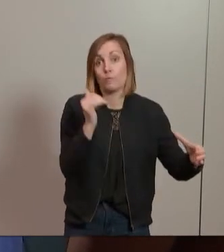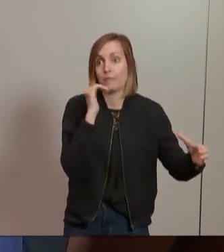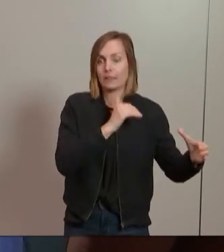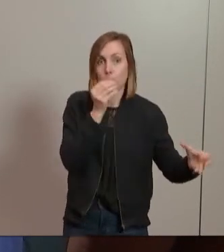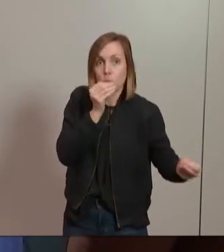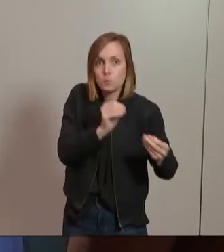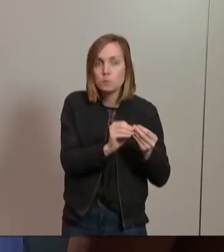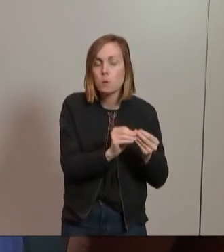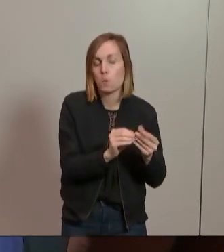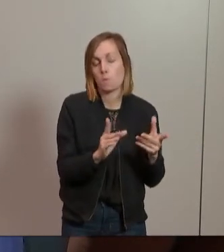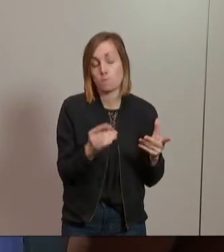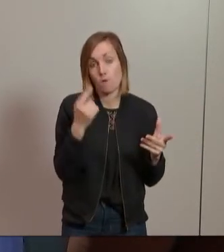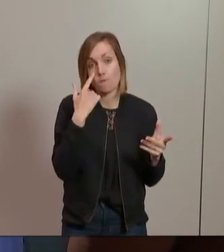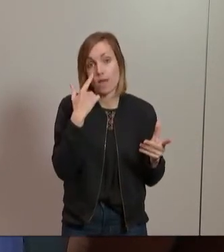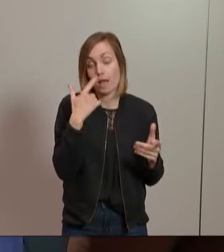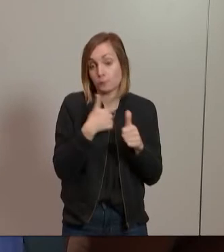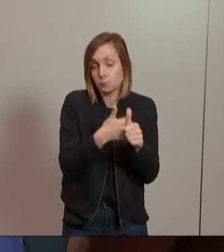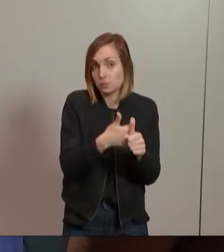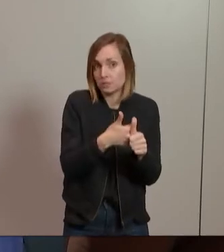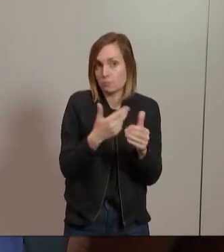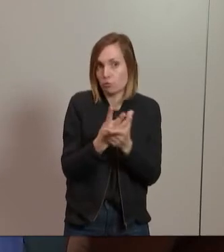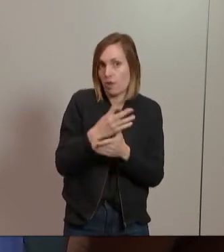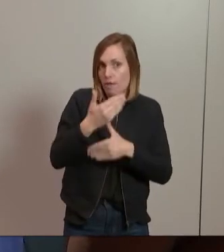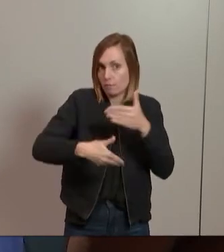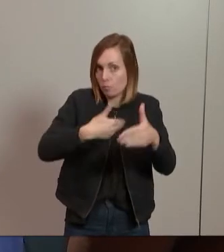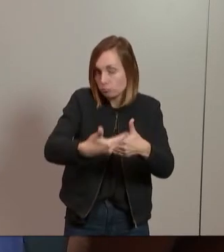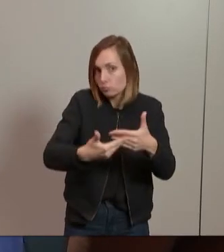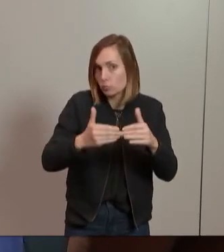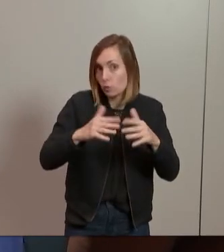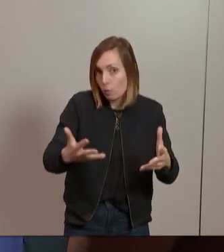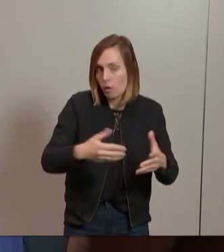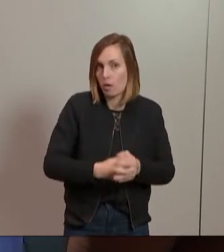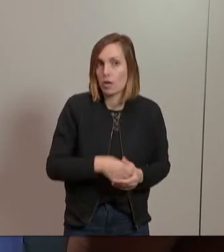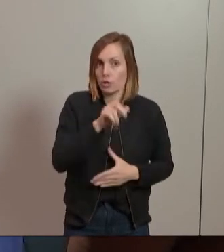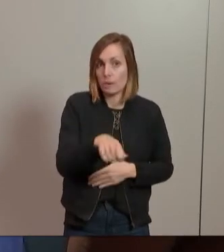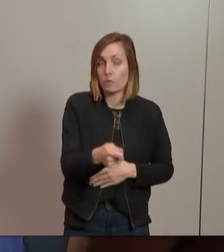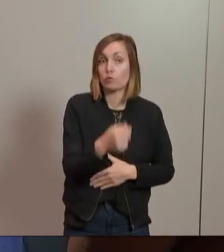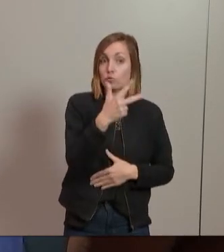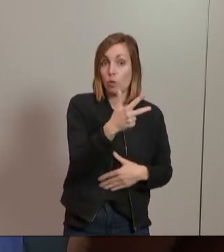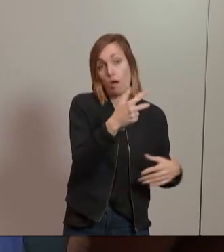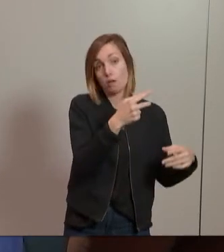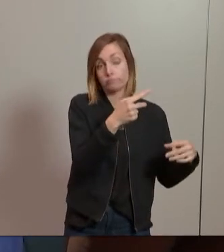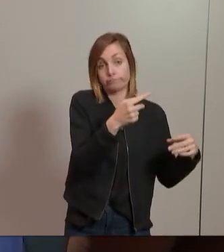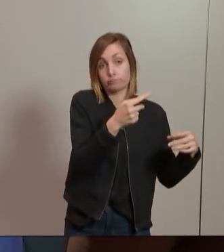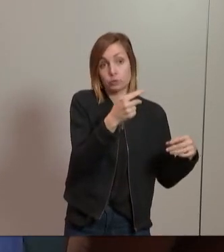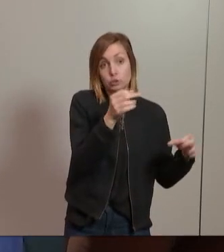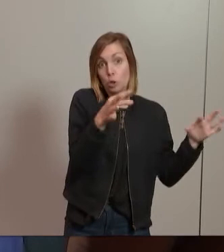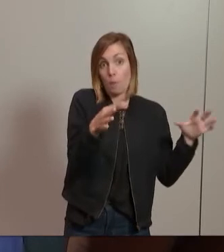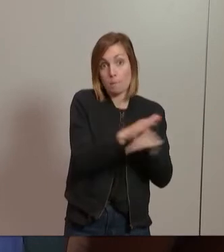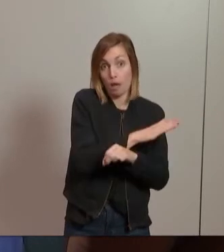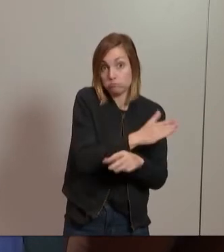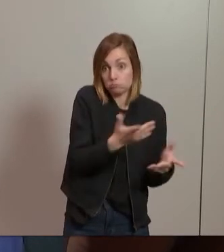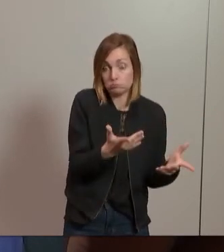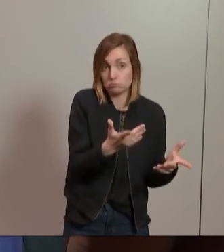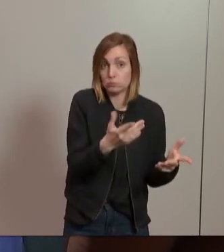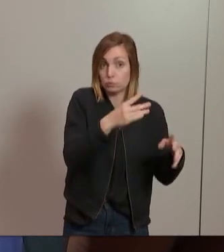ça dépendra de l'évolution du projet, à trois équivalents temps plein qui occupent le cabinet médical du château. Donc on